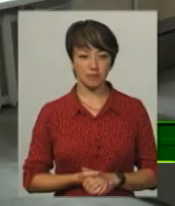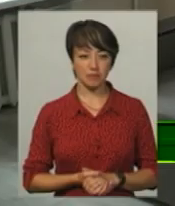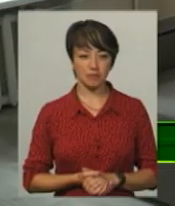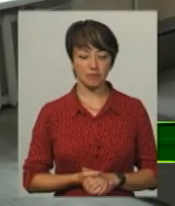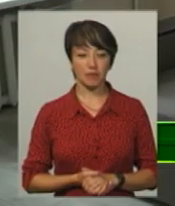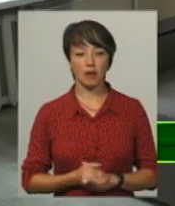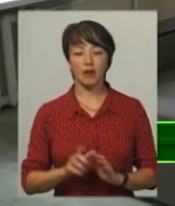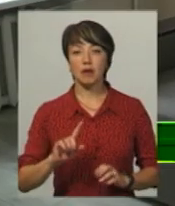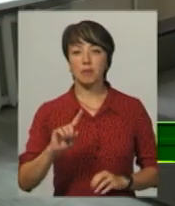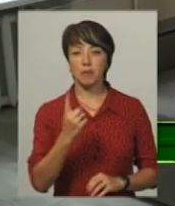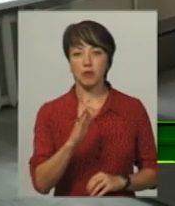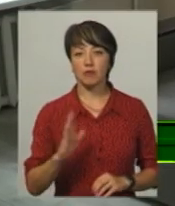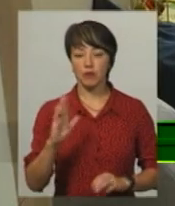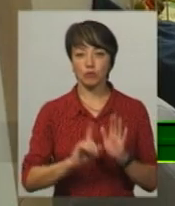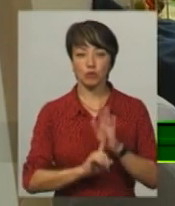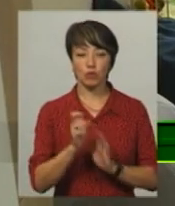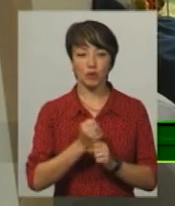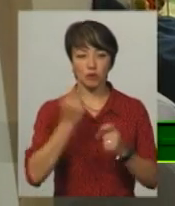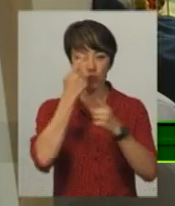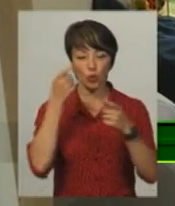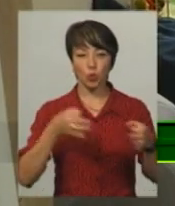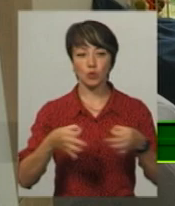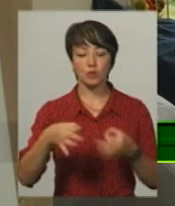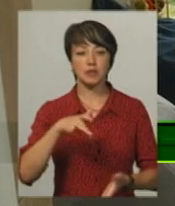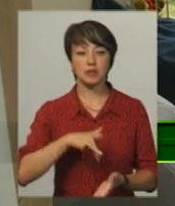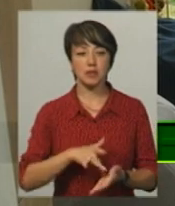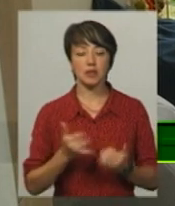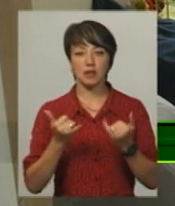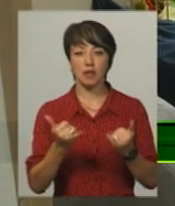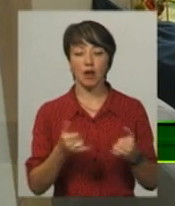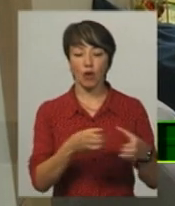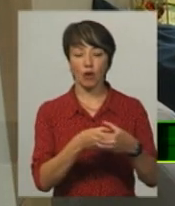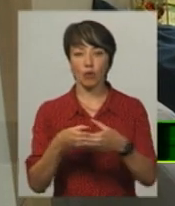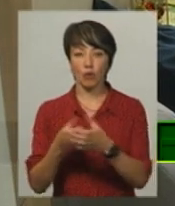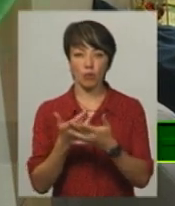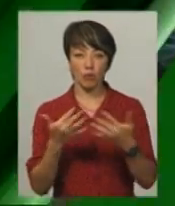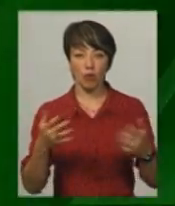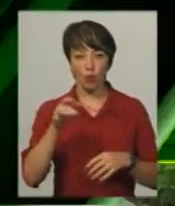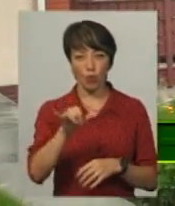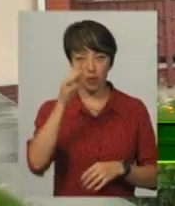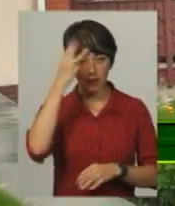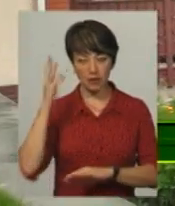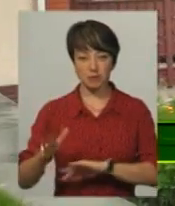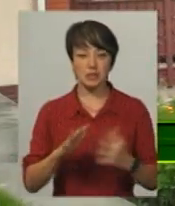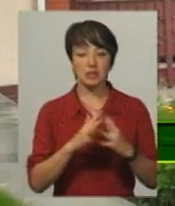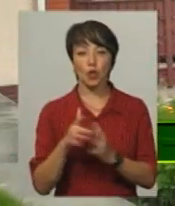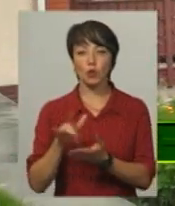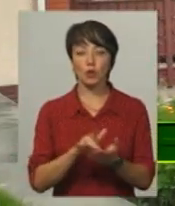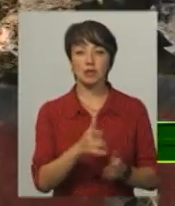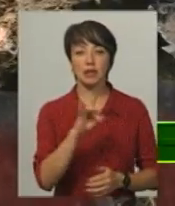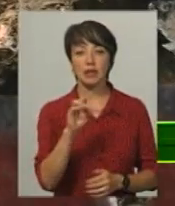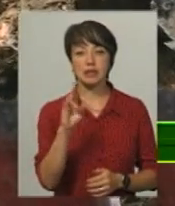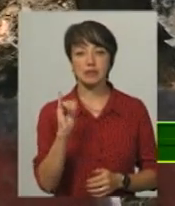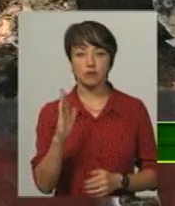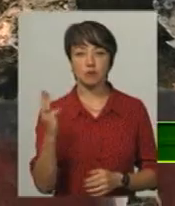Із 1 вересня розпочне роботу інформаційно-консультативний центр для цільових груп у Хмельницькому. Сільський туризм у Грицеві